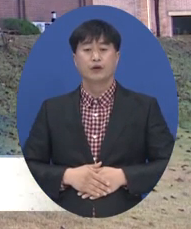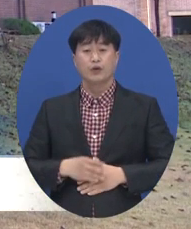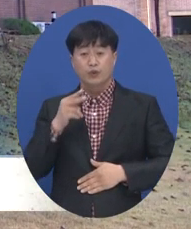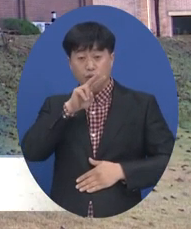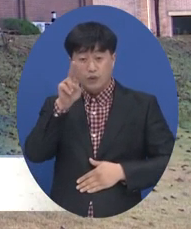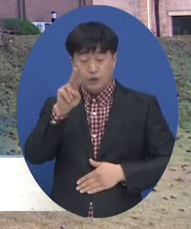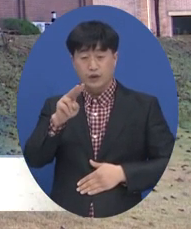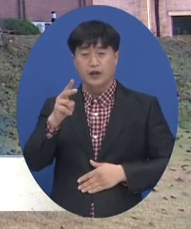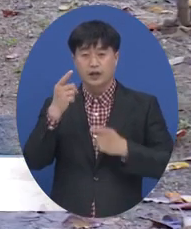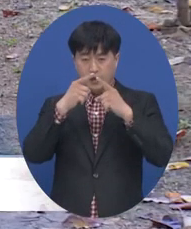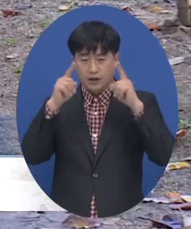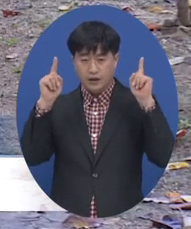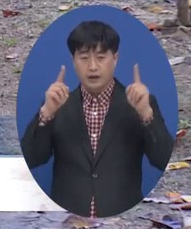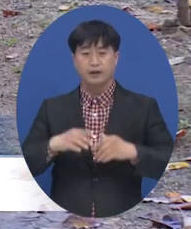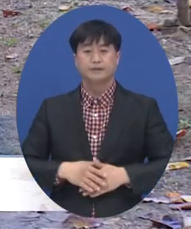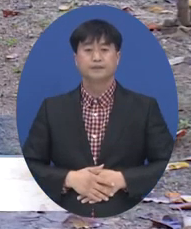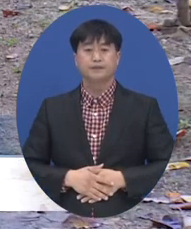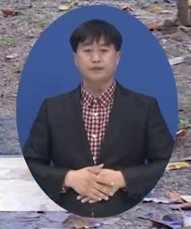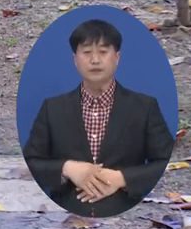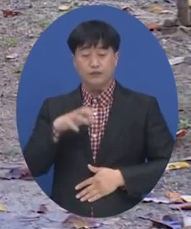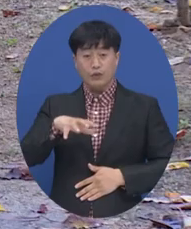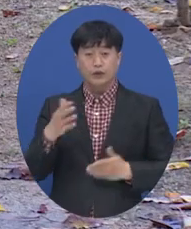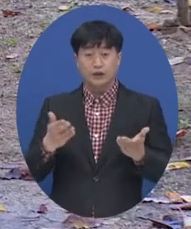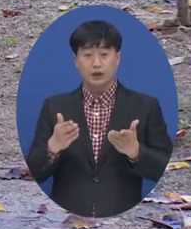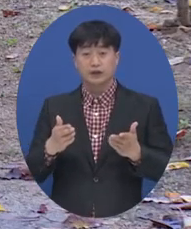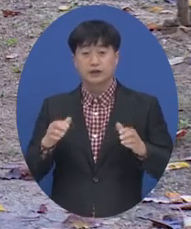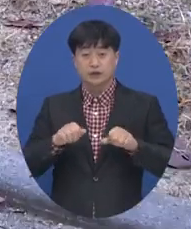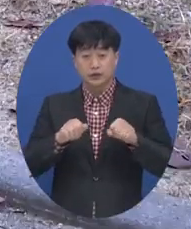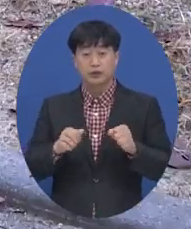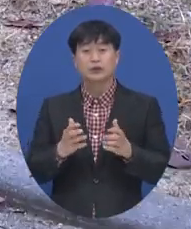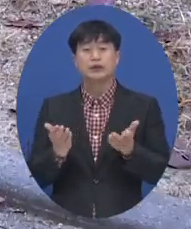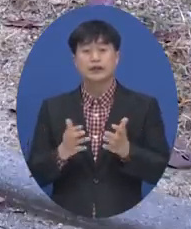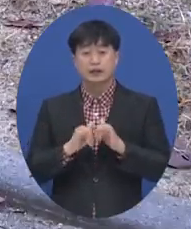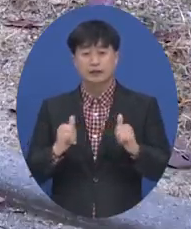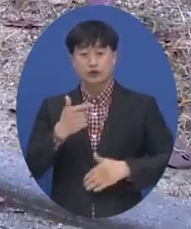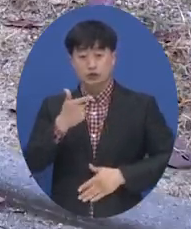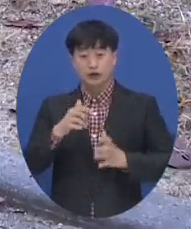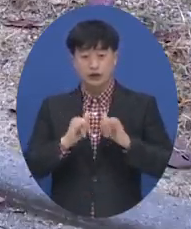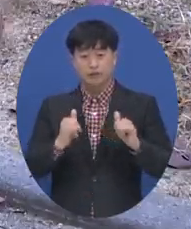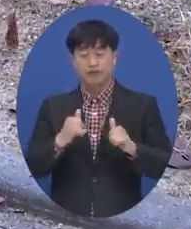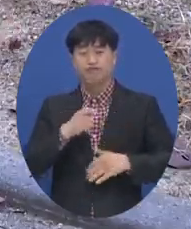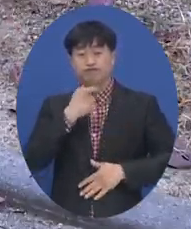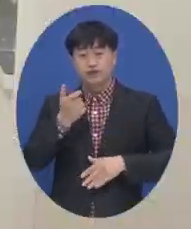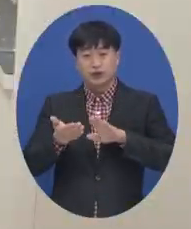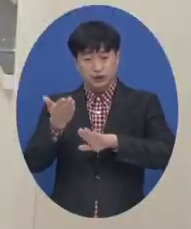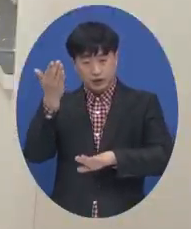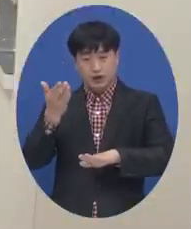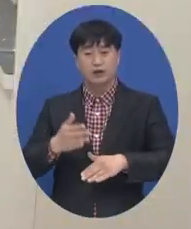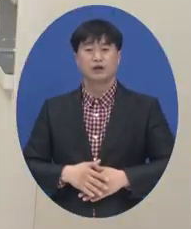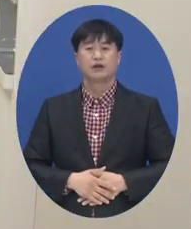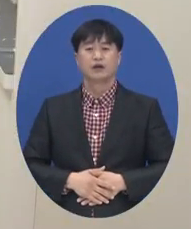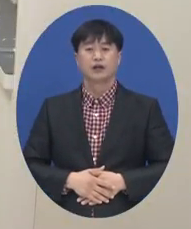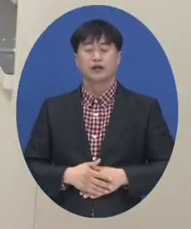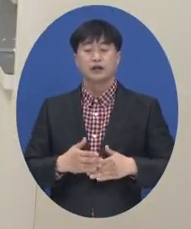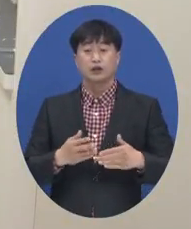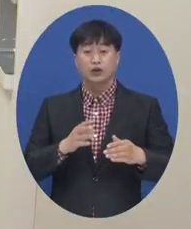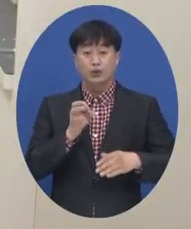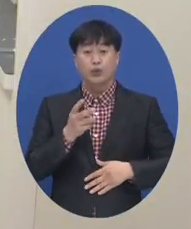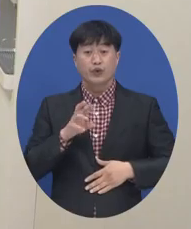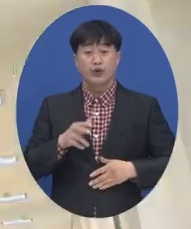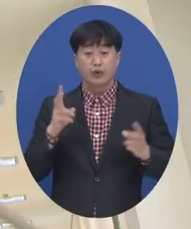용인에 위치한 한 대학교. 이곳에서 일하는 청소 노동자는 6명으로 모두 60대 이상입니다. 용역업체